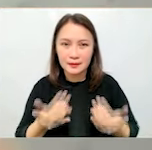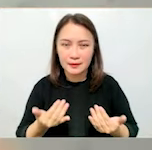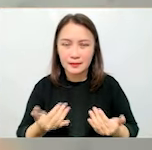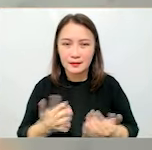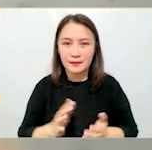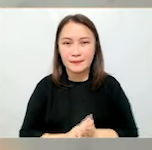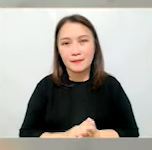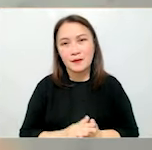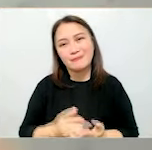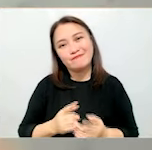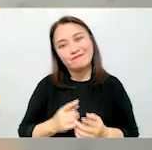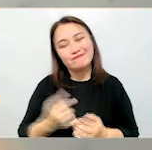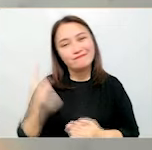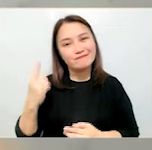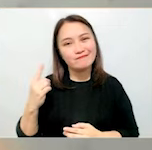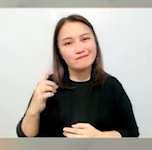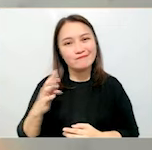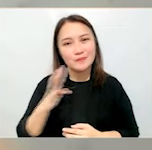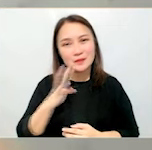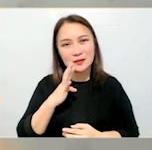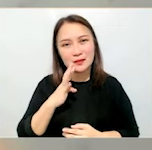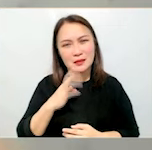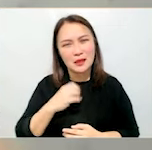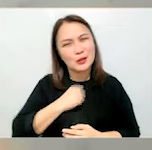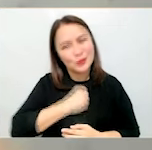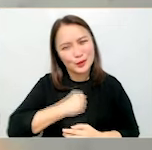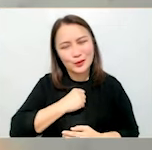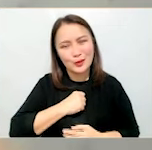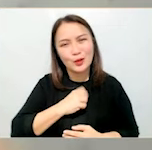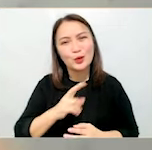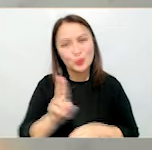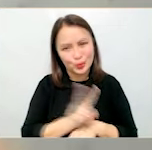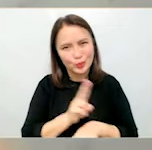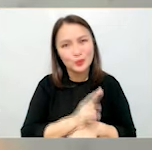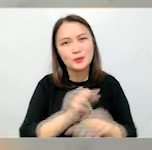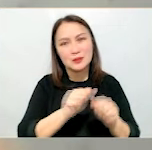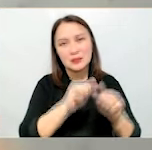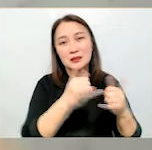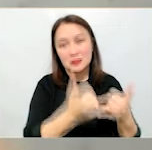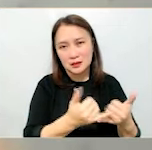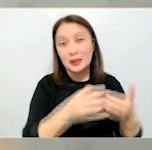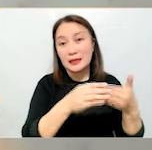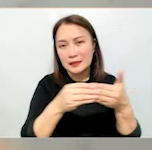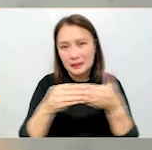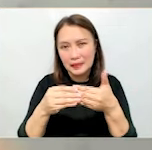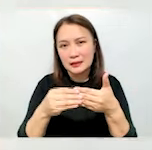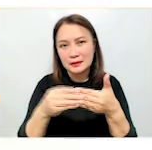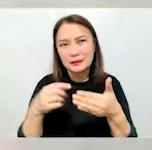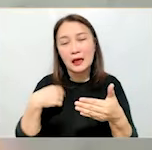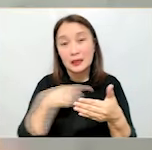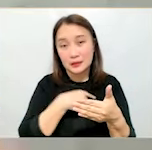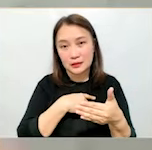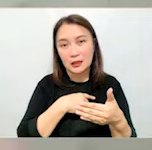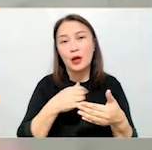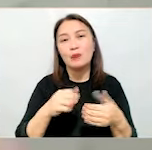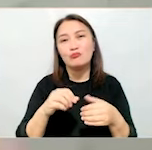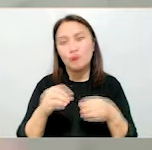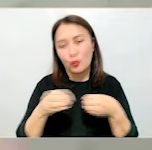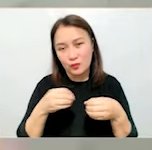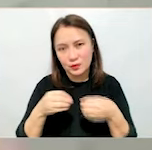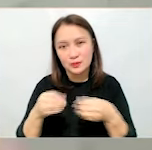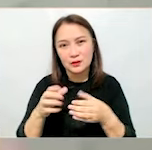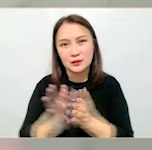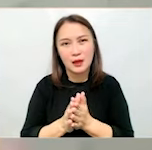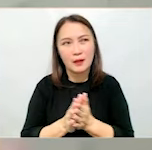pero that is only for the use of our agency to guide us in our operations against these illegal Pogos. It's very